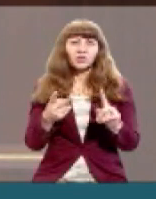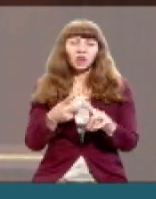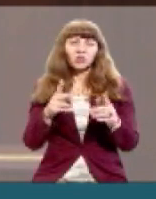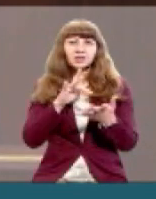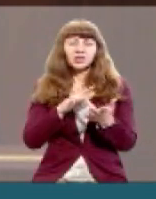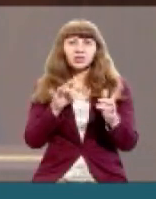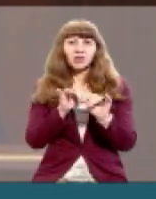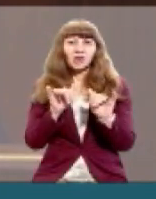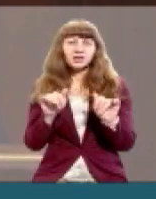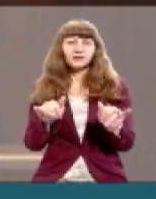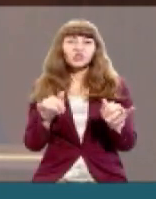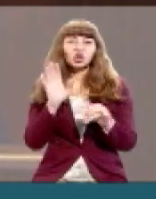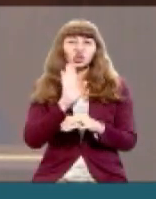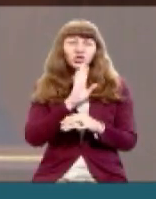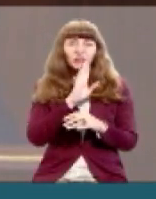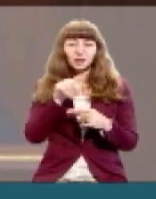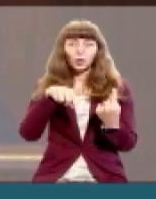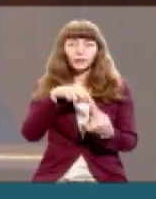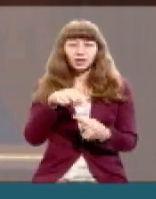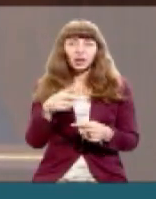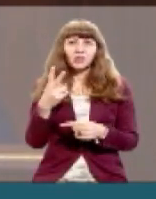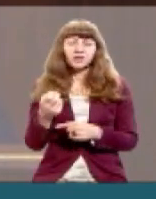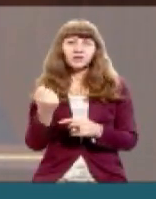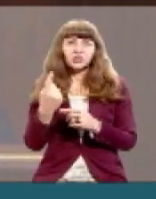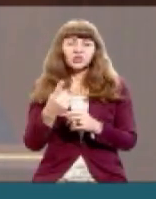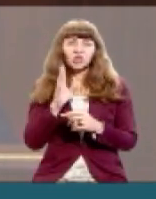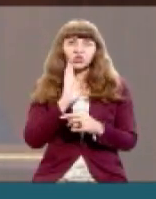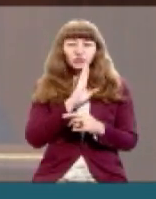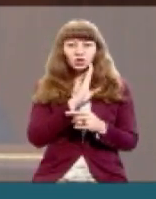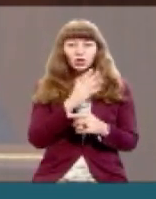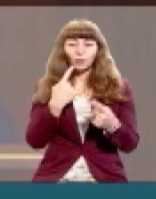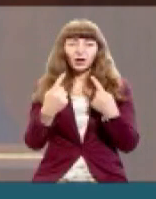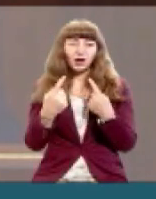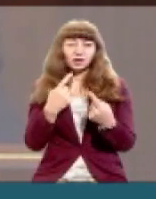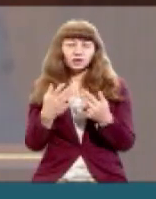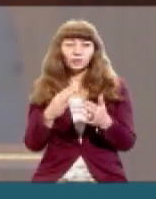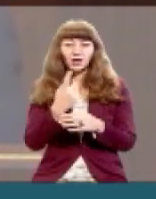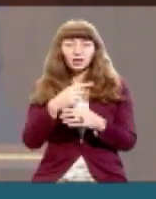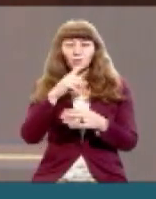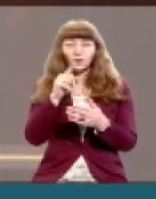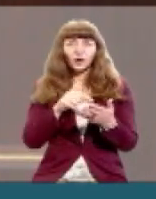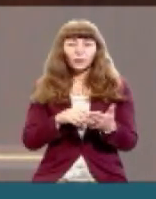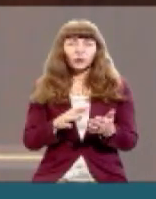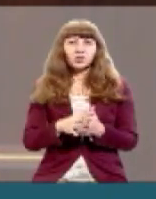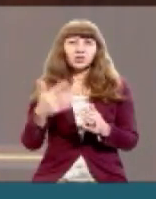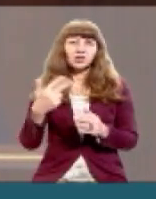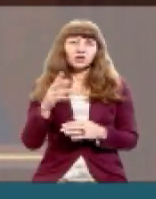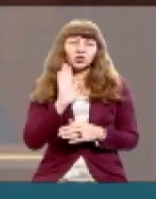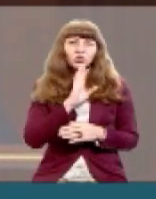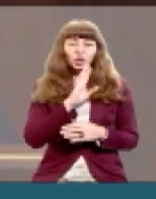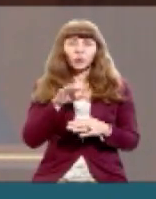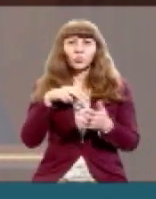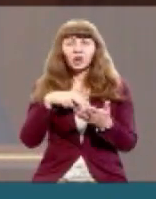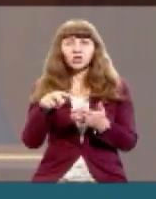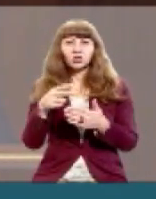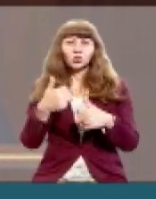әйелдер кәсіпкерлігін дамыту орталықтары. Бұл бағыт бойынша 211 әйел кеңес алды. 30 әйел киіз басу бойынша курстардан өтті,